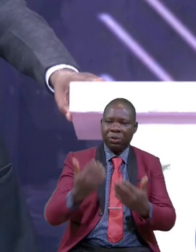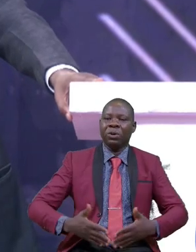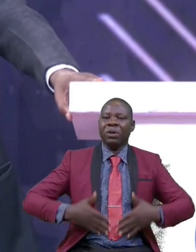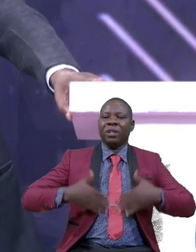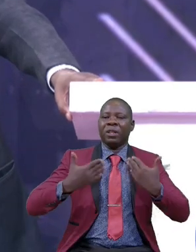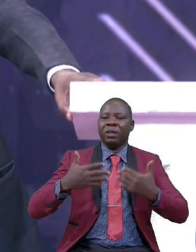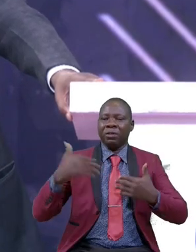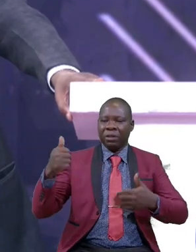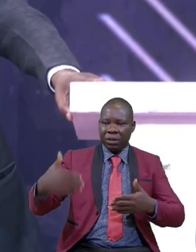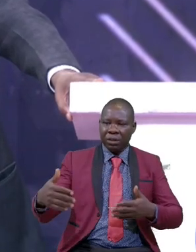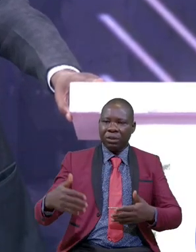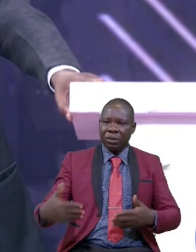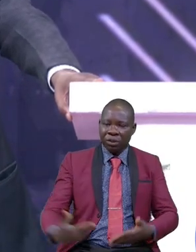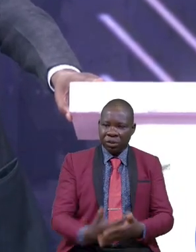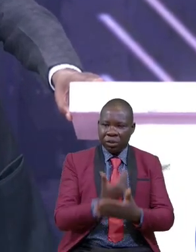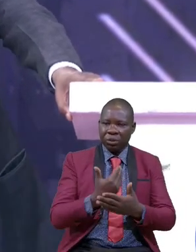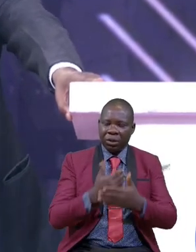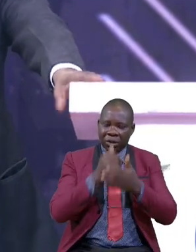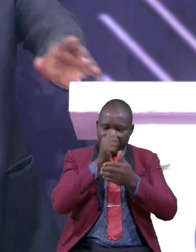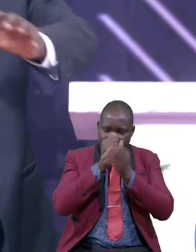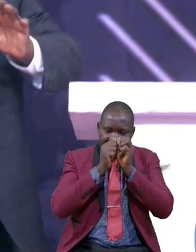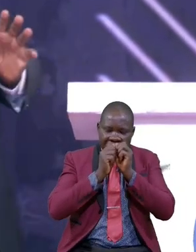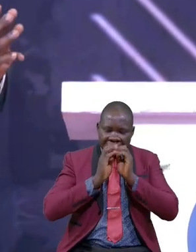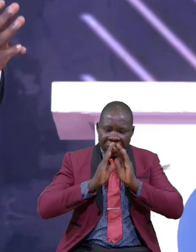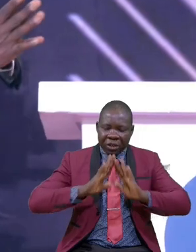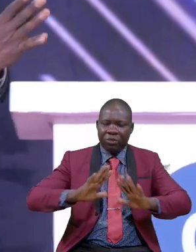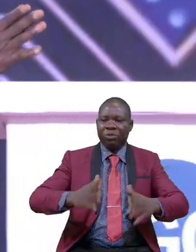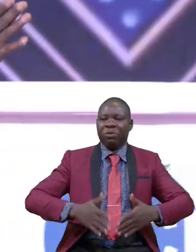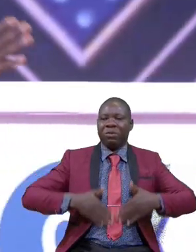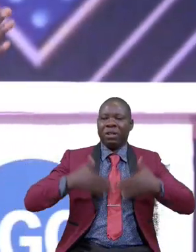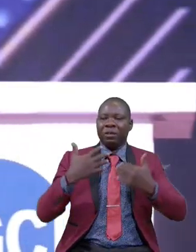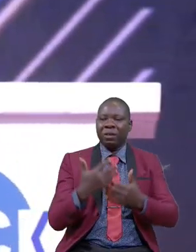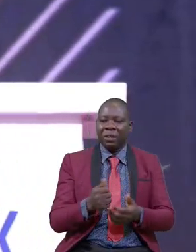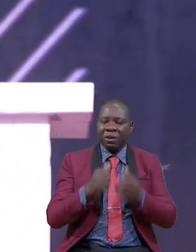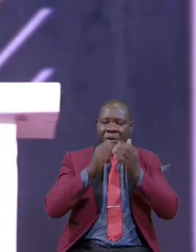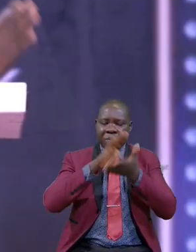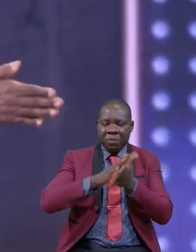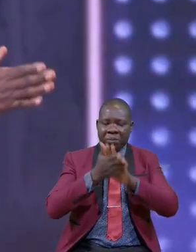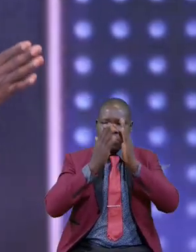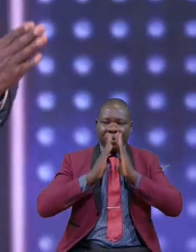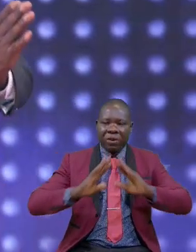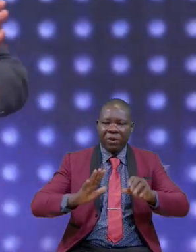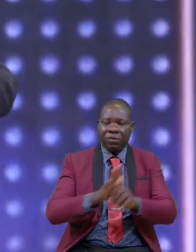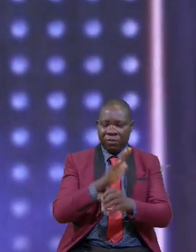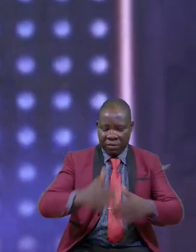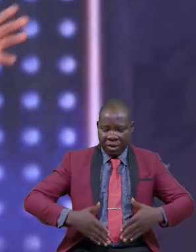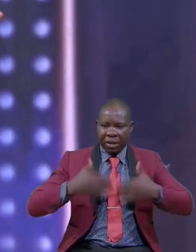une vie humble, a gentle life, une vie a meek life, une vie that now humble. God says, Dieu blessed dit, are the meek, for